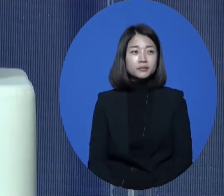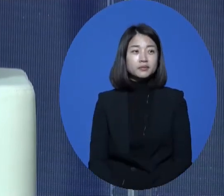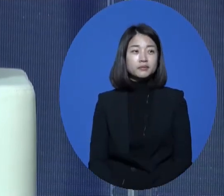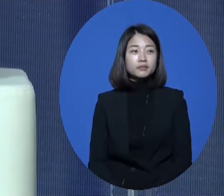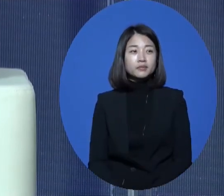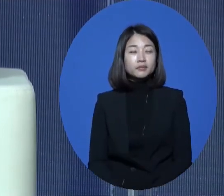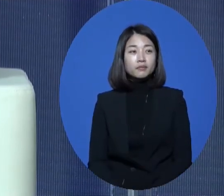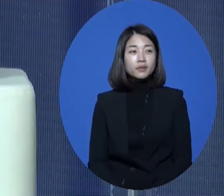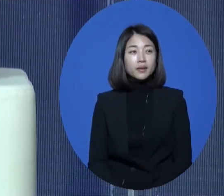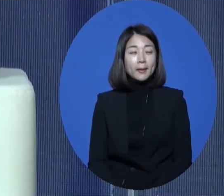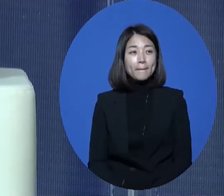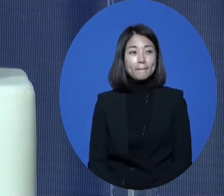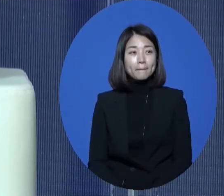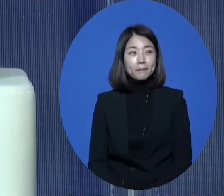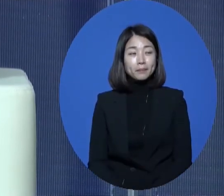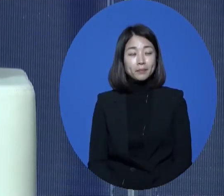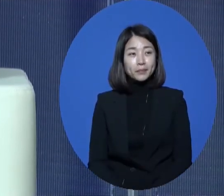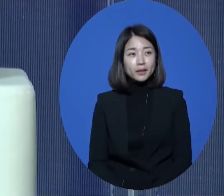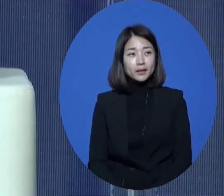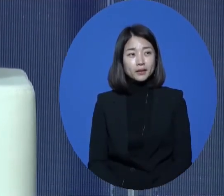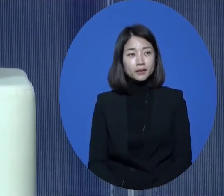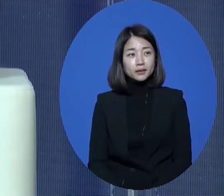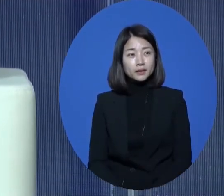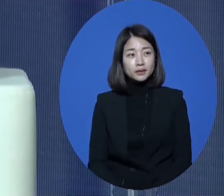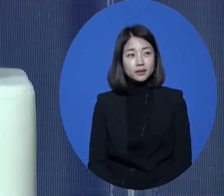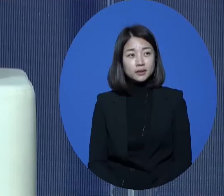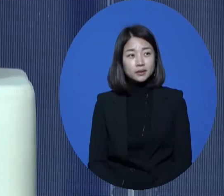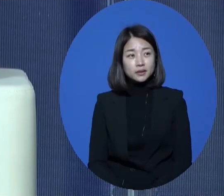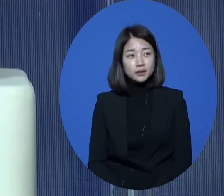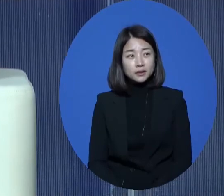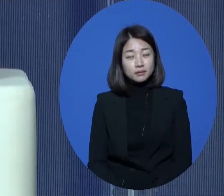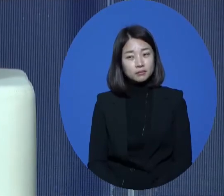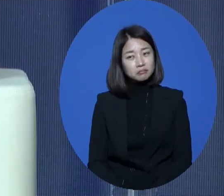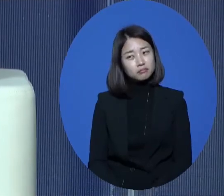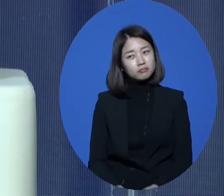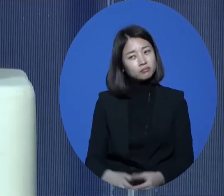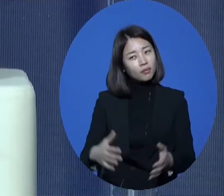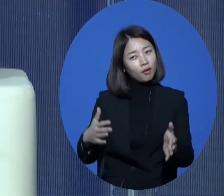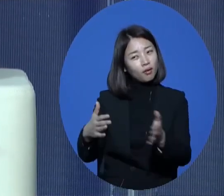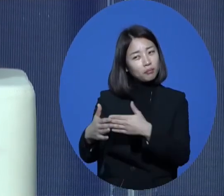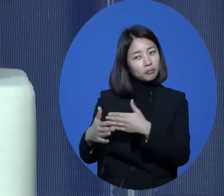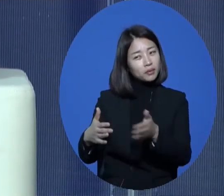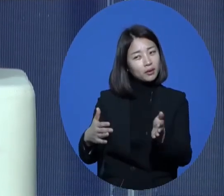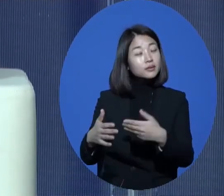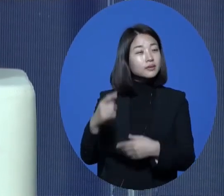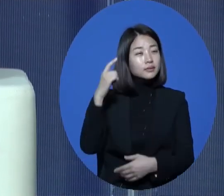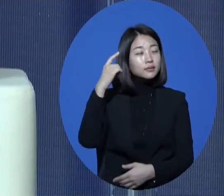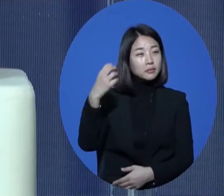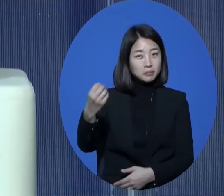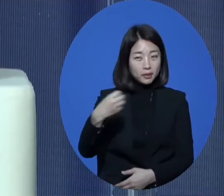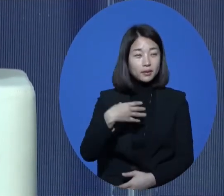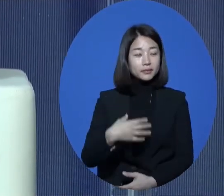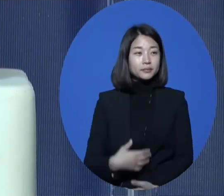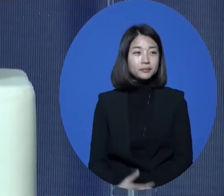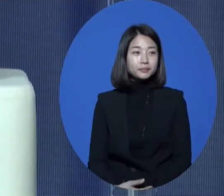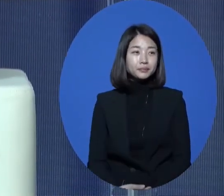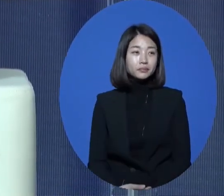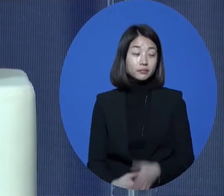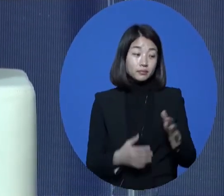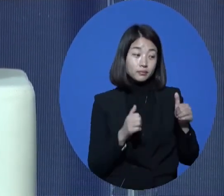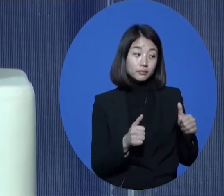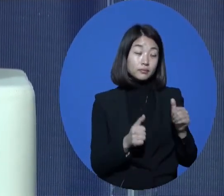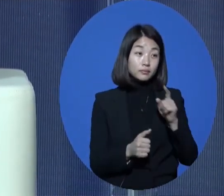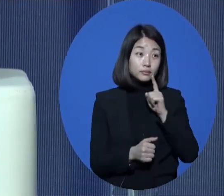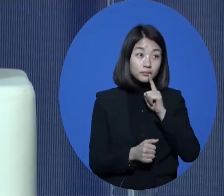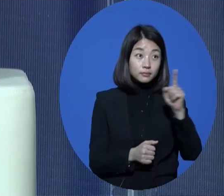그 안에 특별 분야로 함께 들어가서 진행되고 있지는 않다고 하더라고요. 저희는 이 소송과